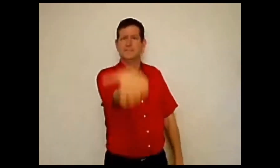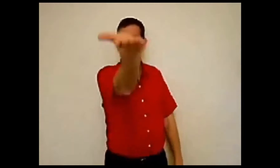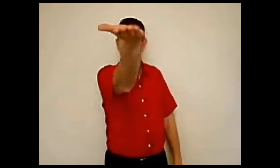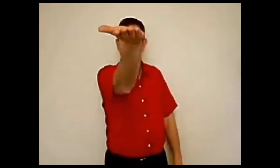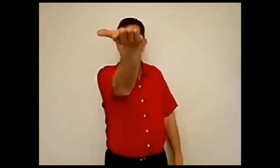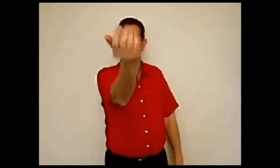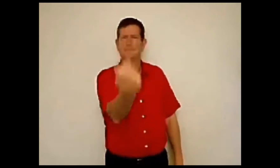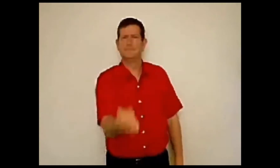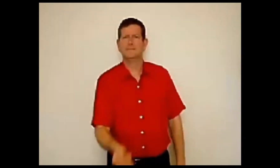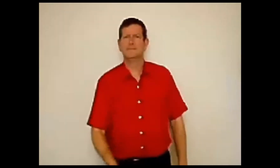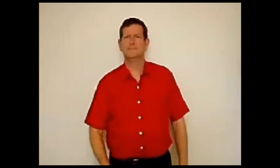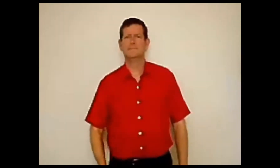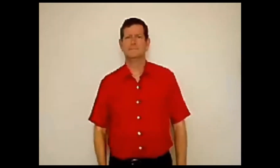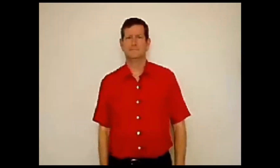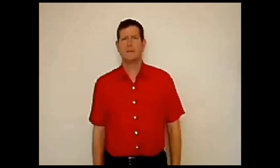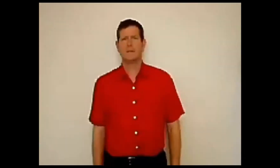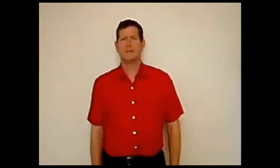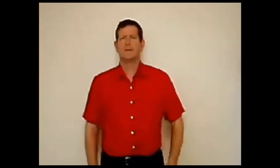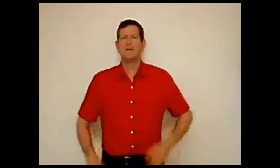Se lever.